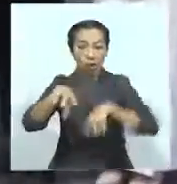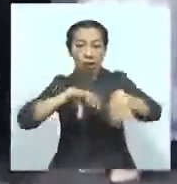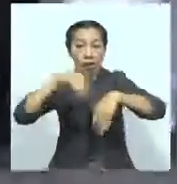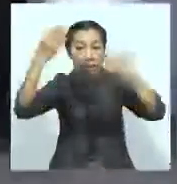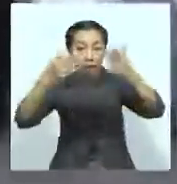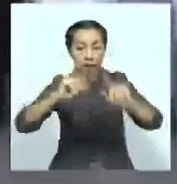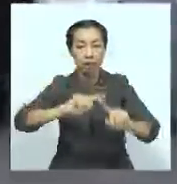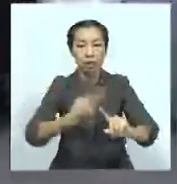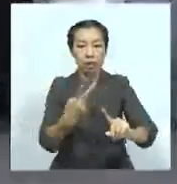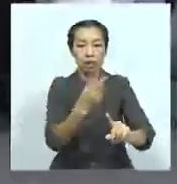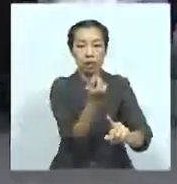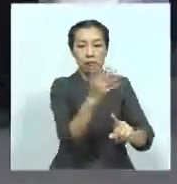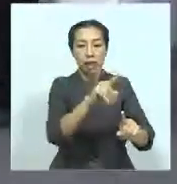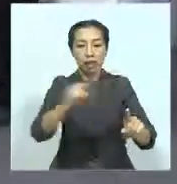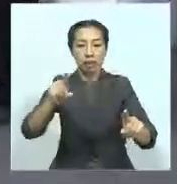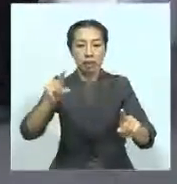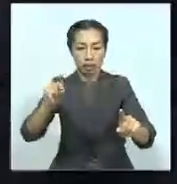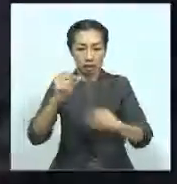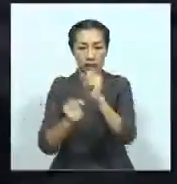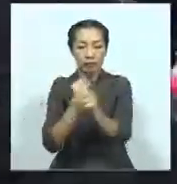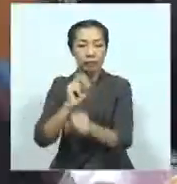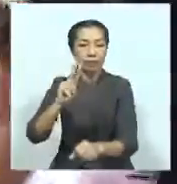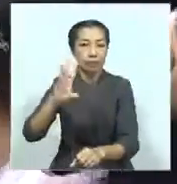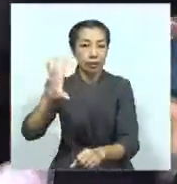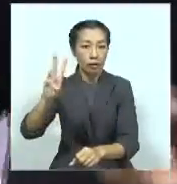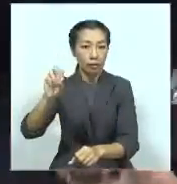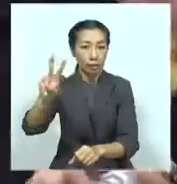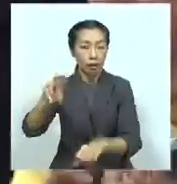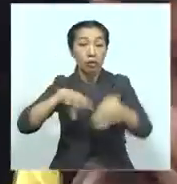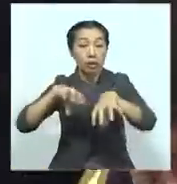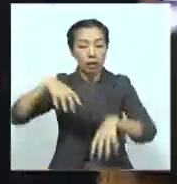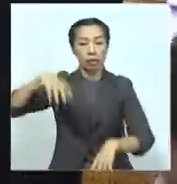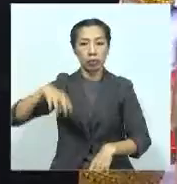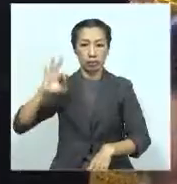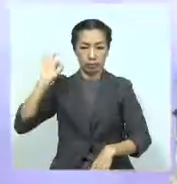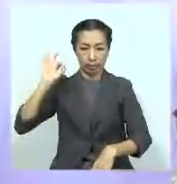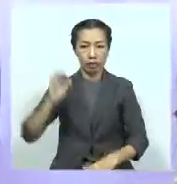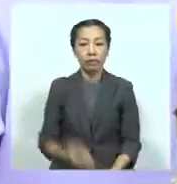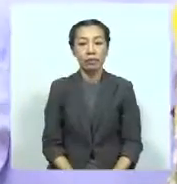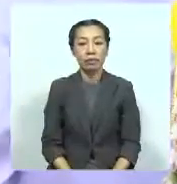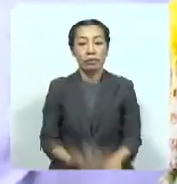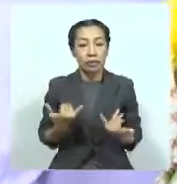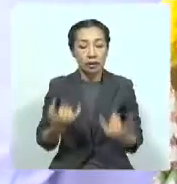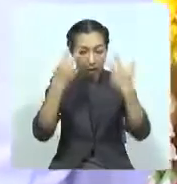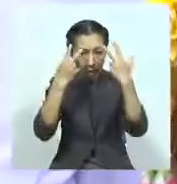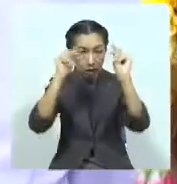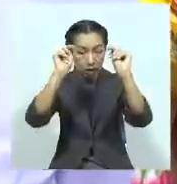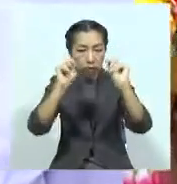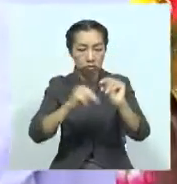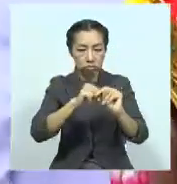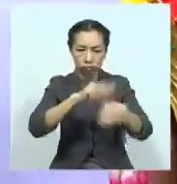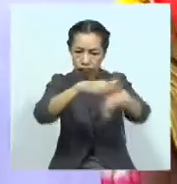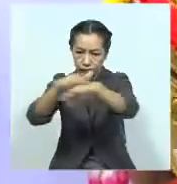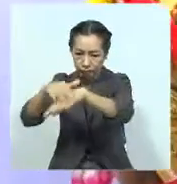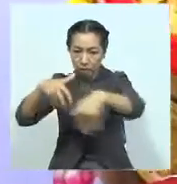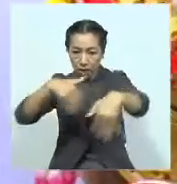ที่15ถึง20กุมภาพันธ์2562ณพุทธมณฑลโอกาสนี้นายกรัฐมนตรีเชิญช